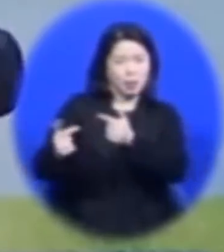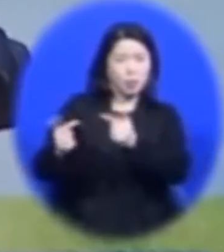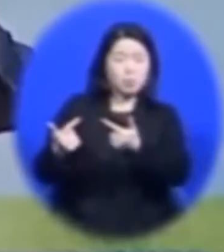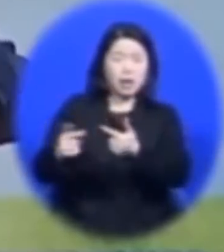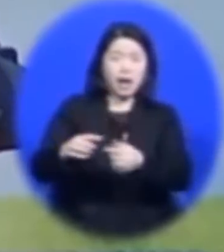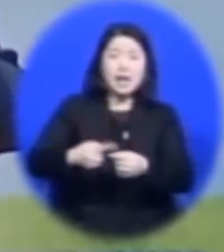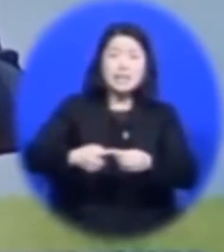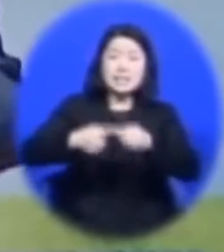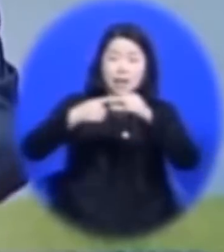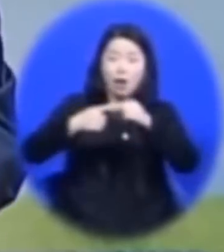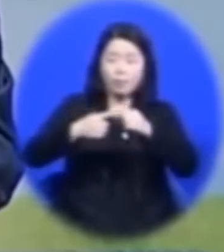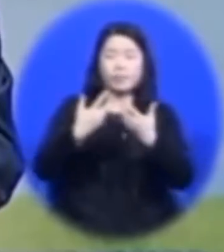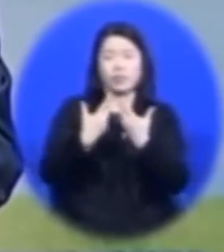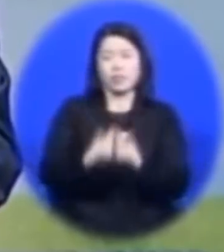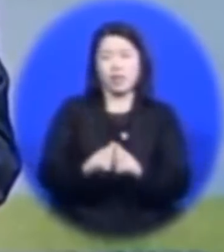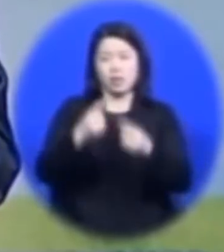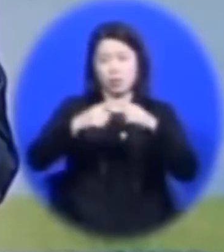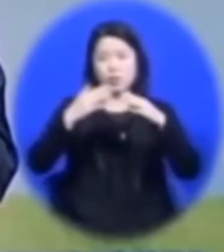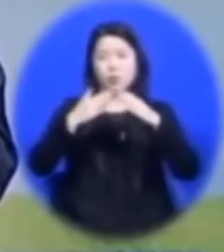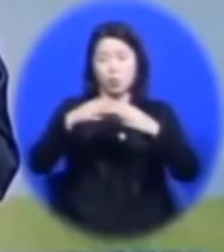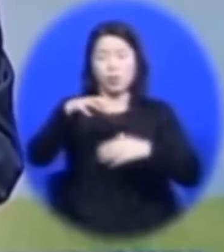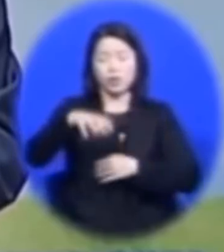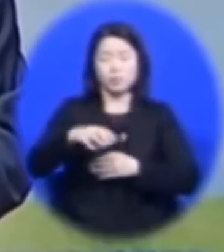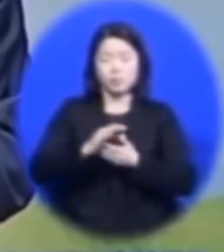첫 번째 사례인 교회입니다